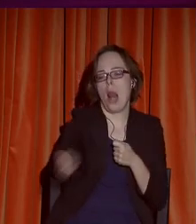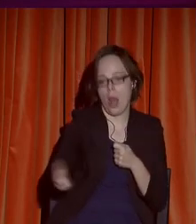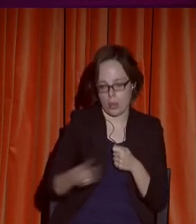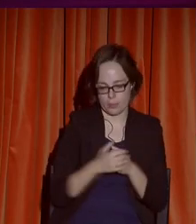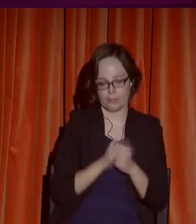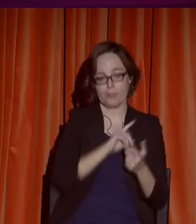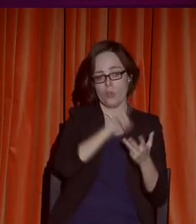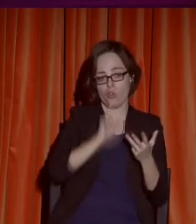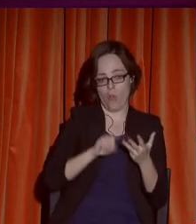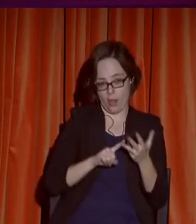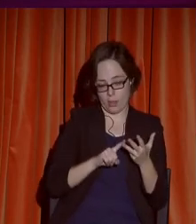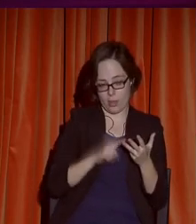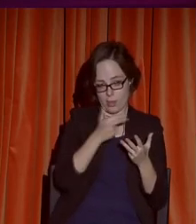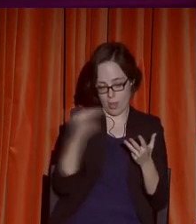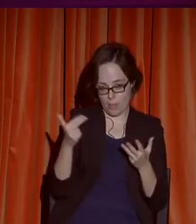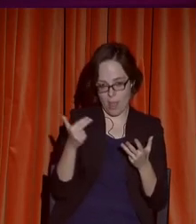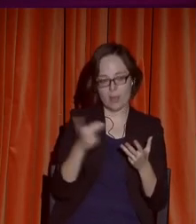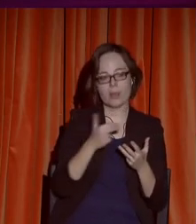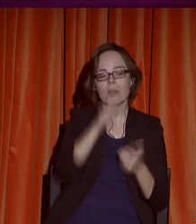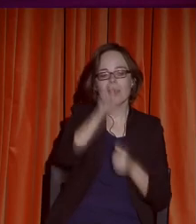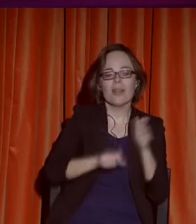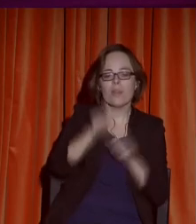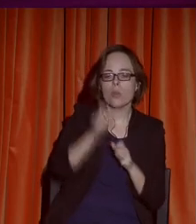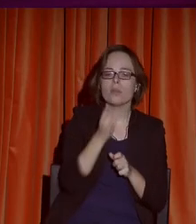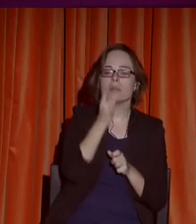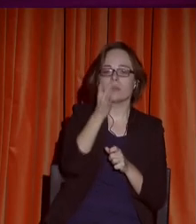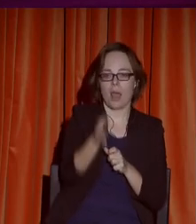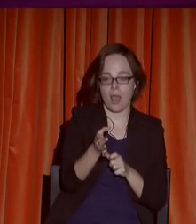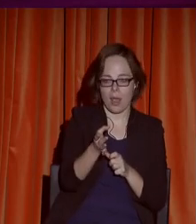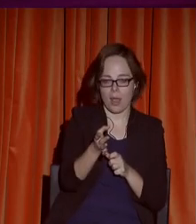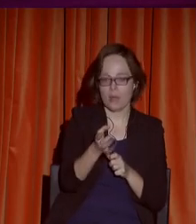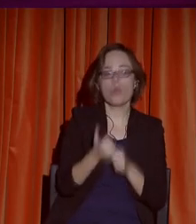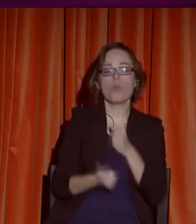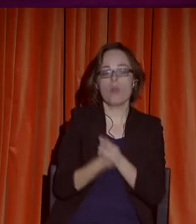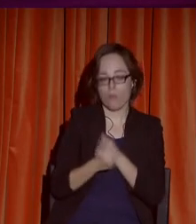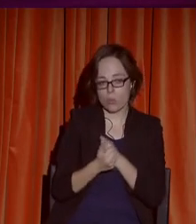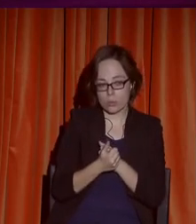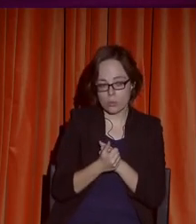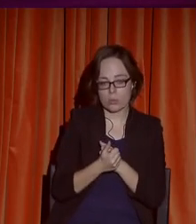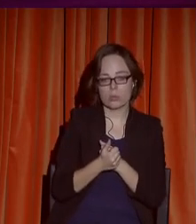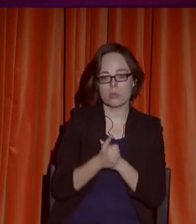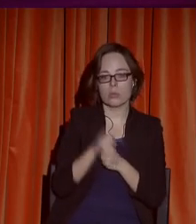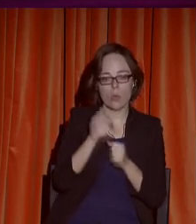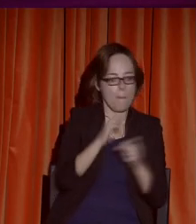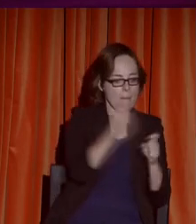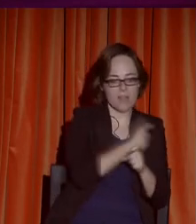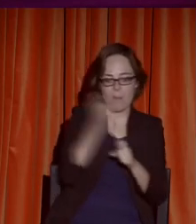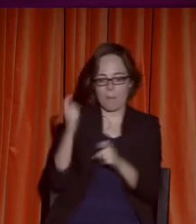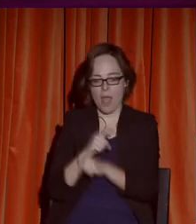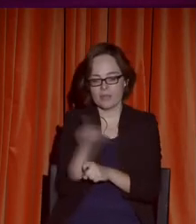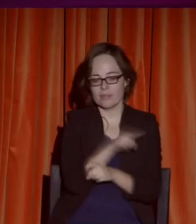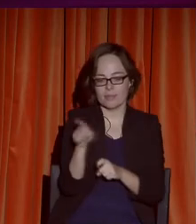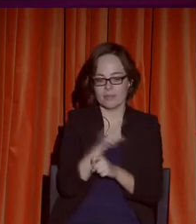Czwartą grupą zagadnień są skargi indywidualne, które są jakby pochodną konfliktów zbrojnych między państwami, na przykład na